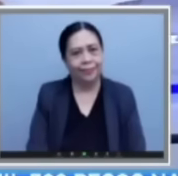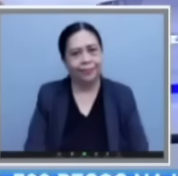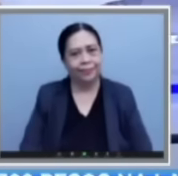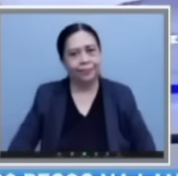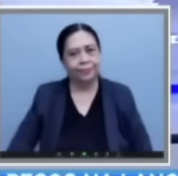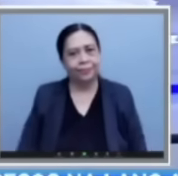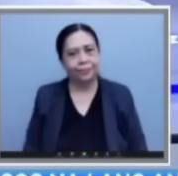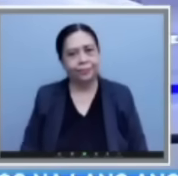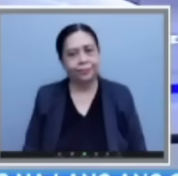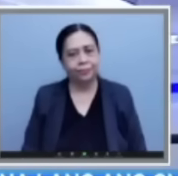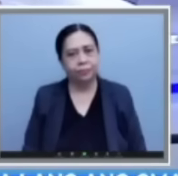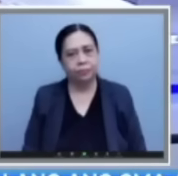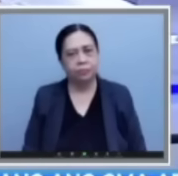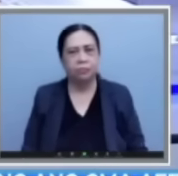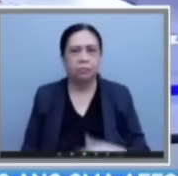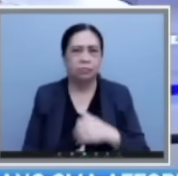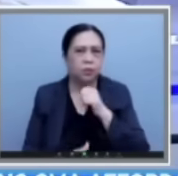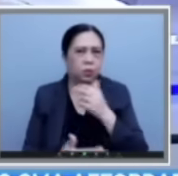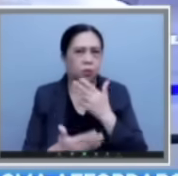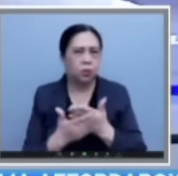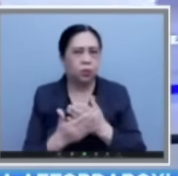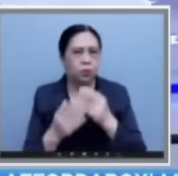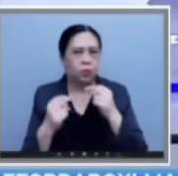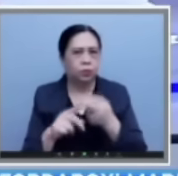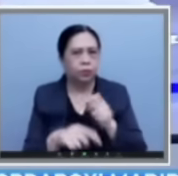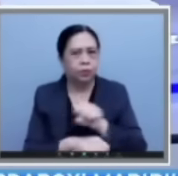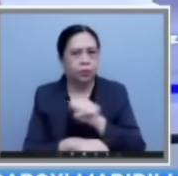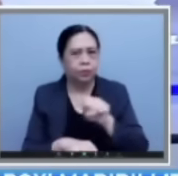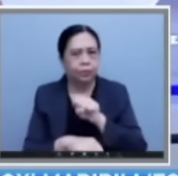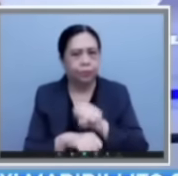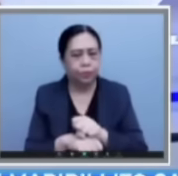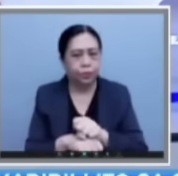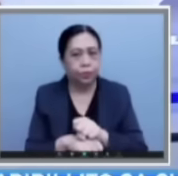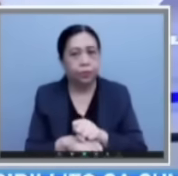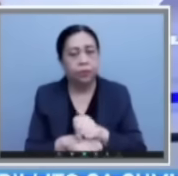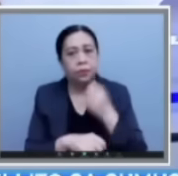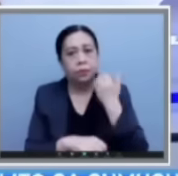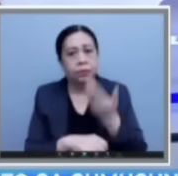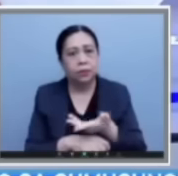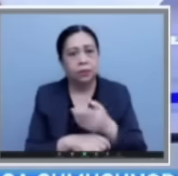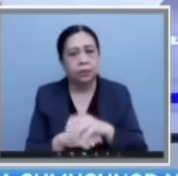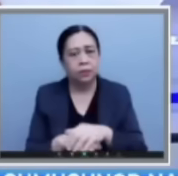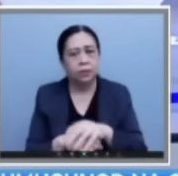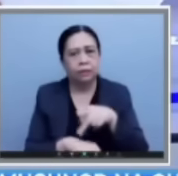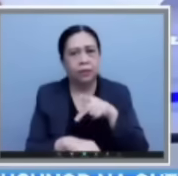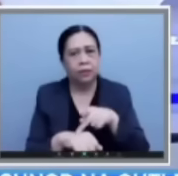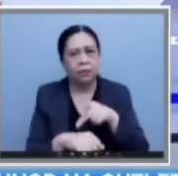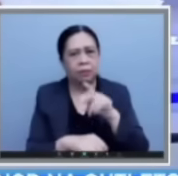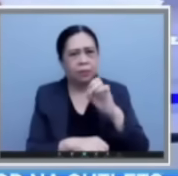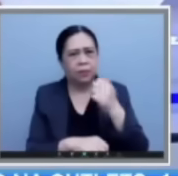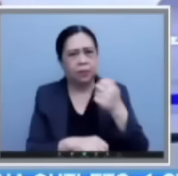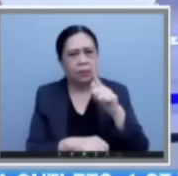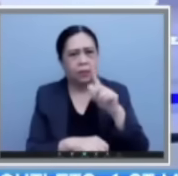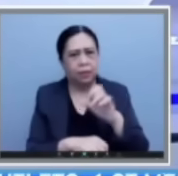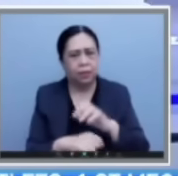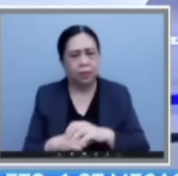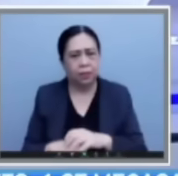kaganda ang balita mula sa Singapore namatay po ang Philippine Eagle na si geothermal